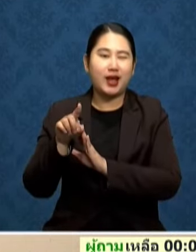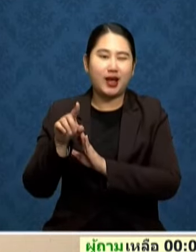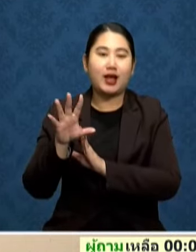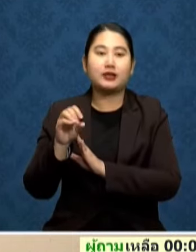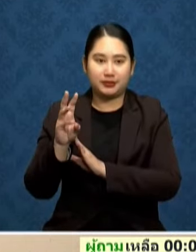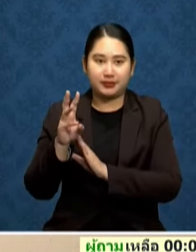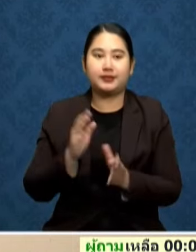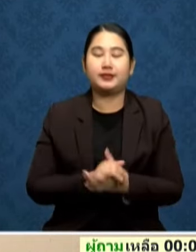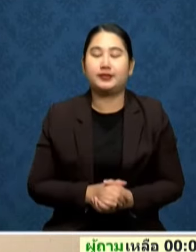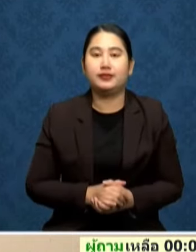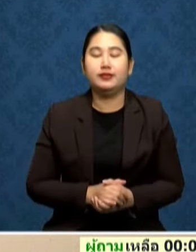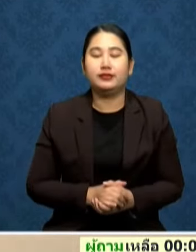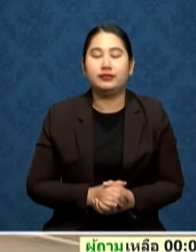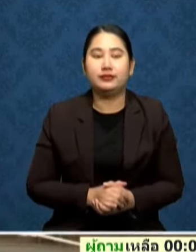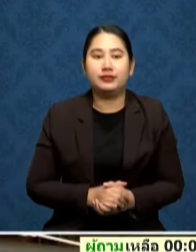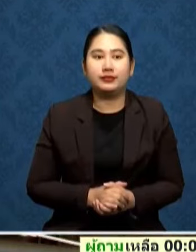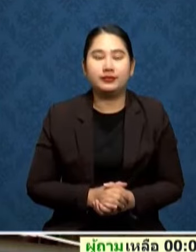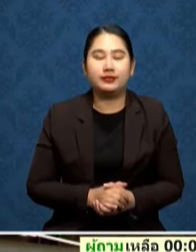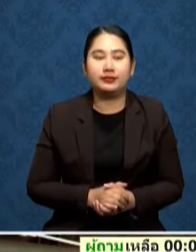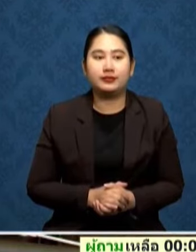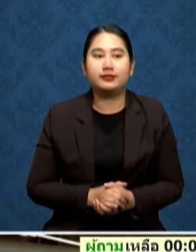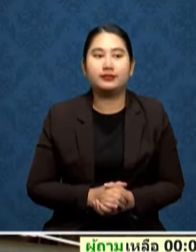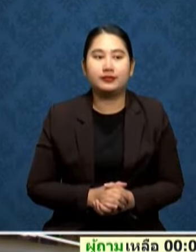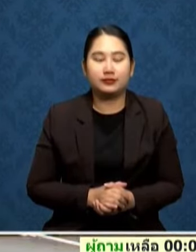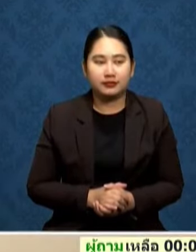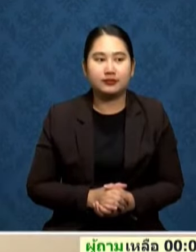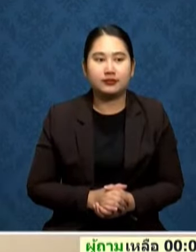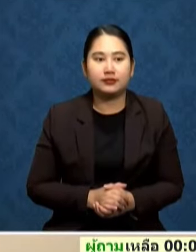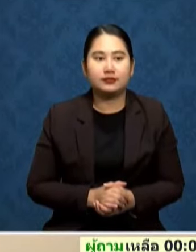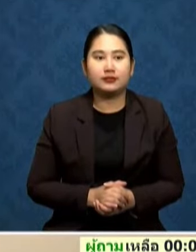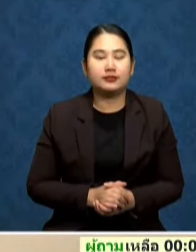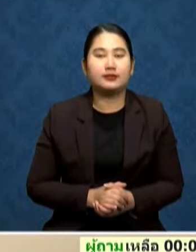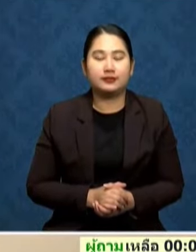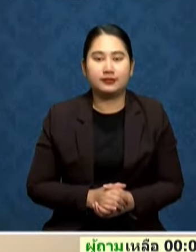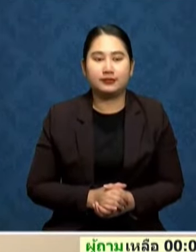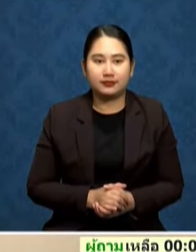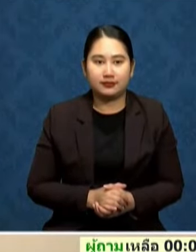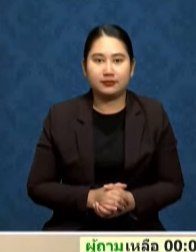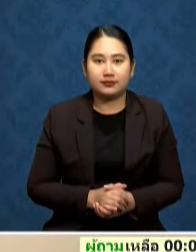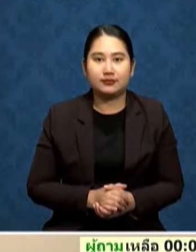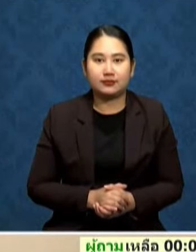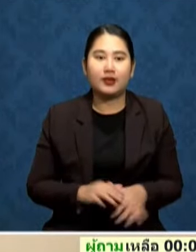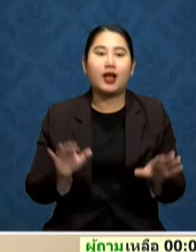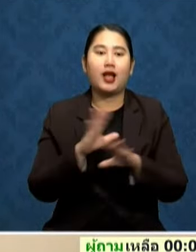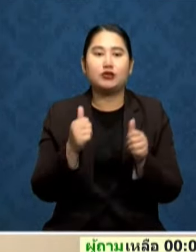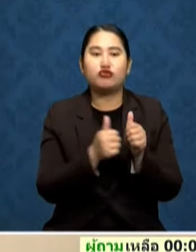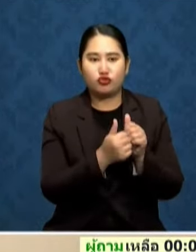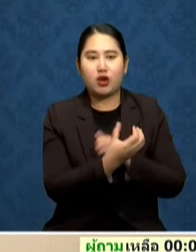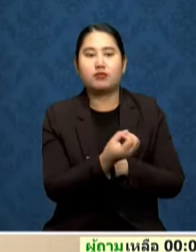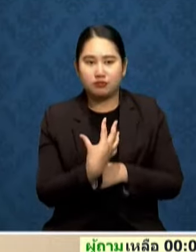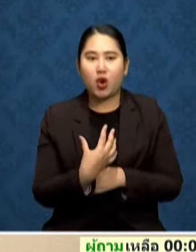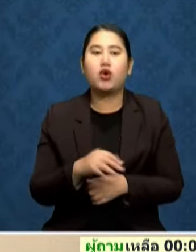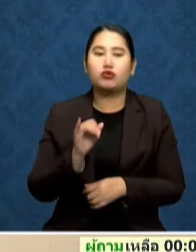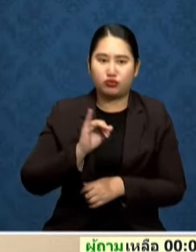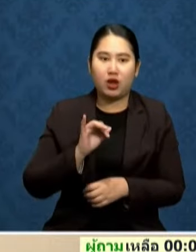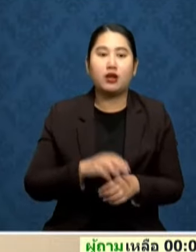4:56ครับเชิญครับ ครับท่านประธานครับก็เป็นอย่างที่ท่านรัฐมนตรีช่วยว่าครับเพราะว่าเรา